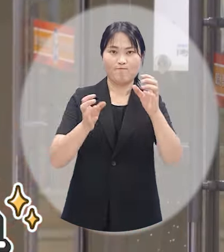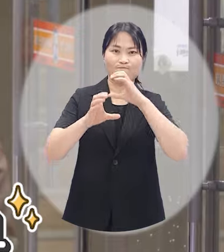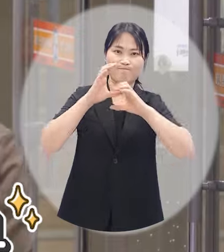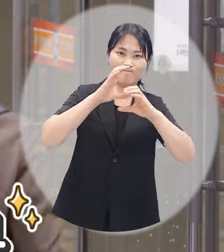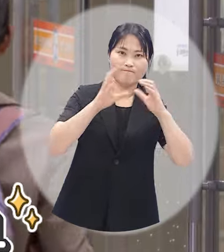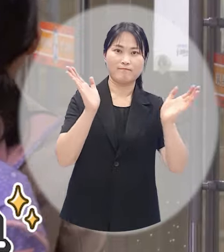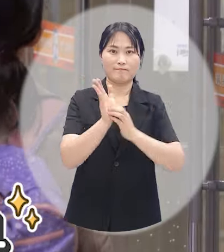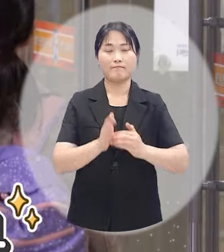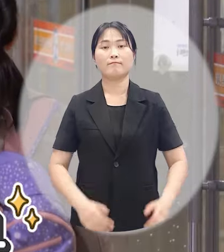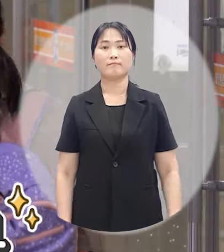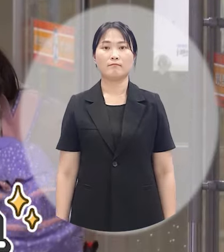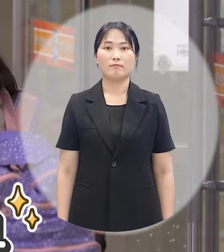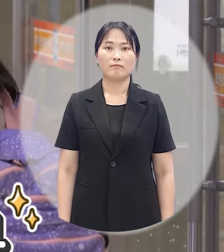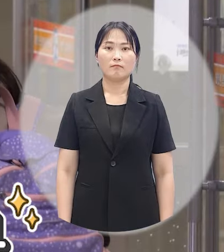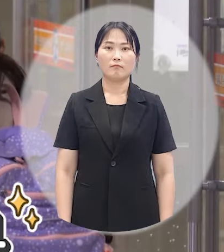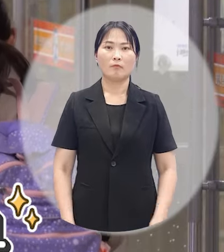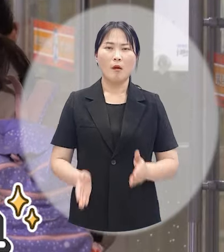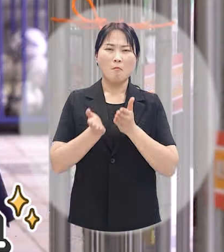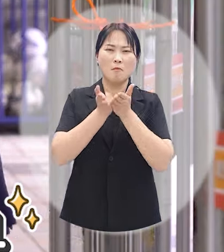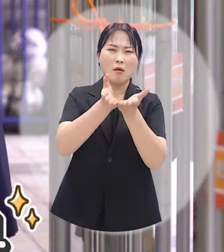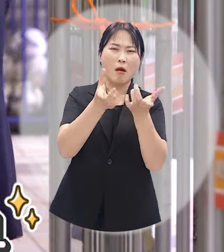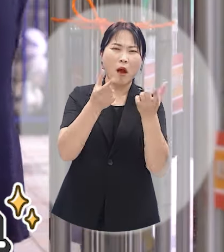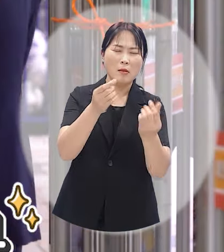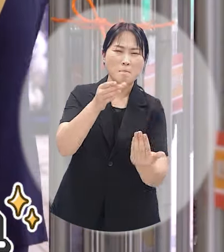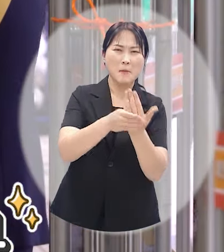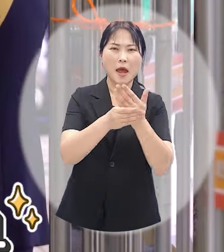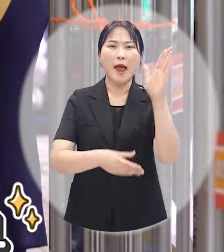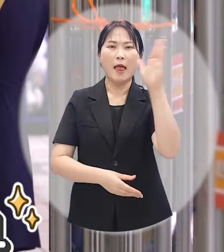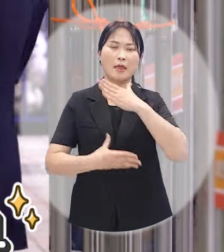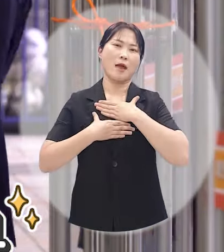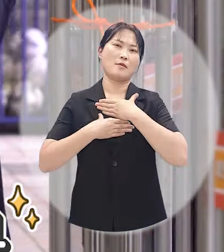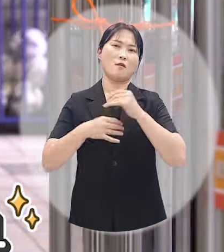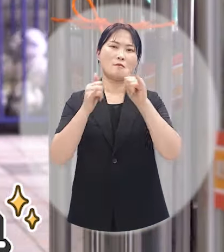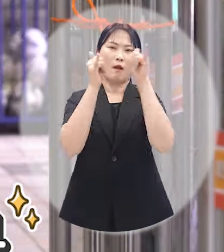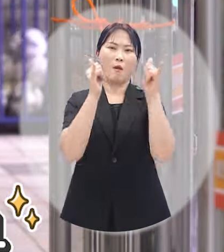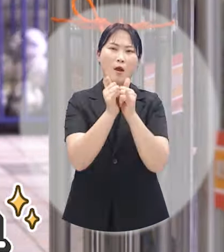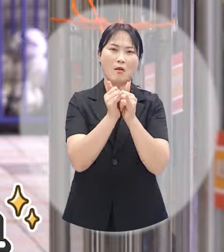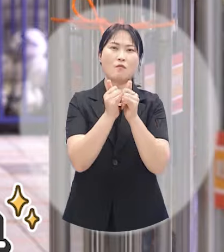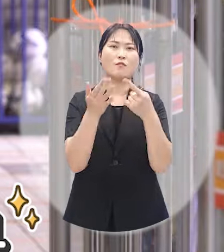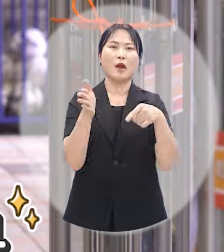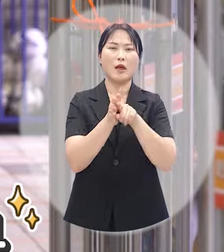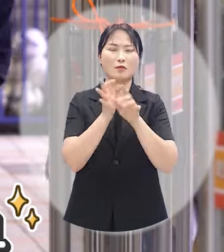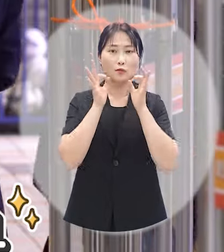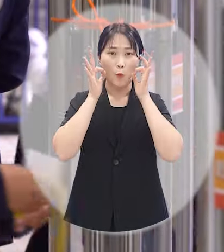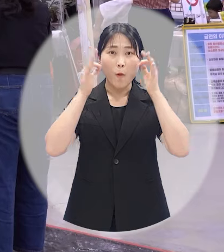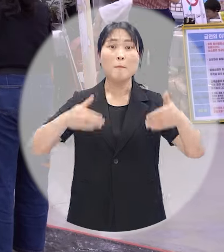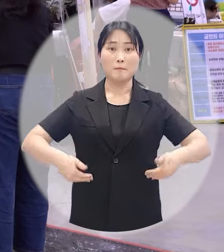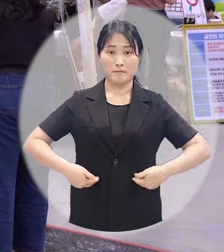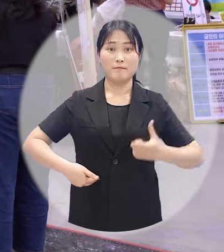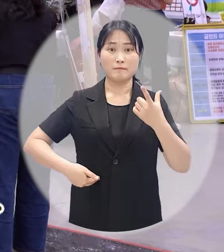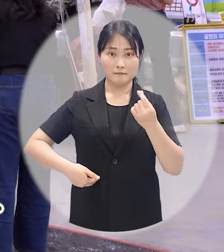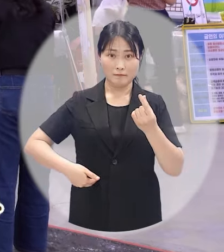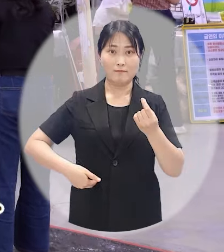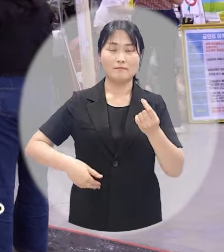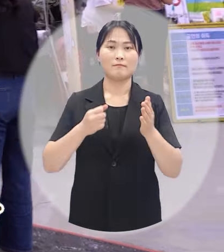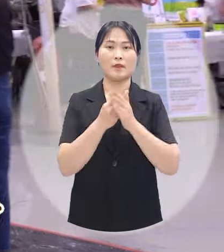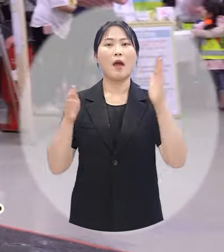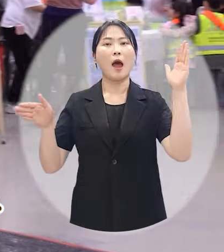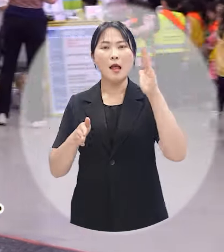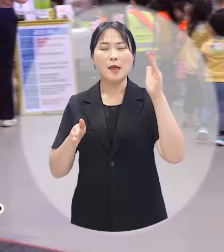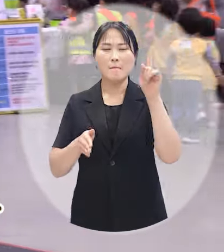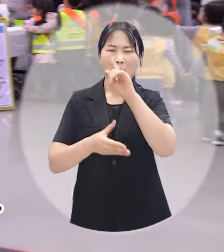가졌습니다. 더 이상의 참사가 일어나지 않는 안전한 사회로 나아가기 위한 노력도 중요할 텐데요. 학생들이